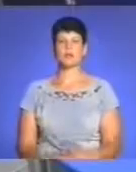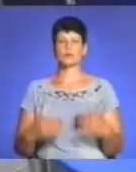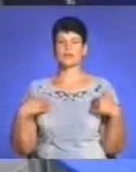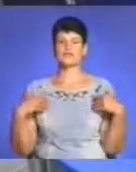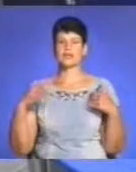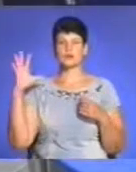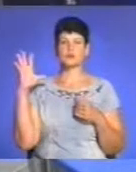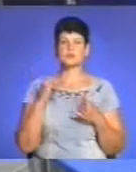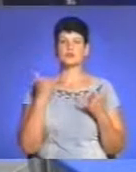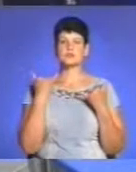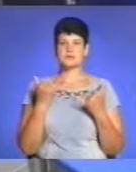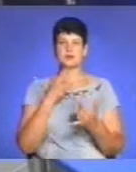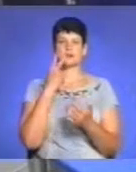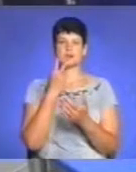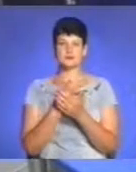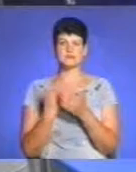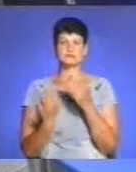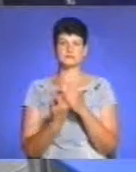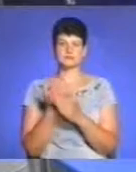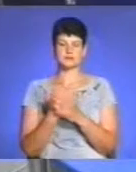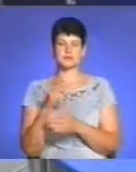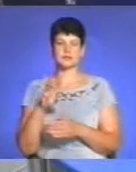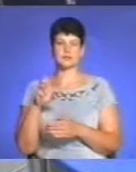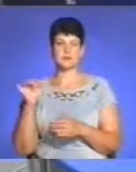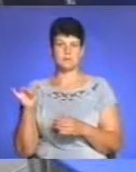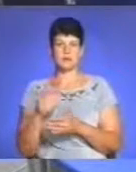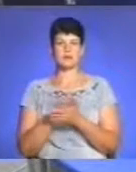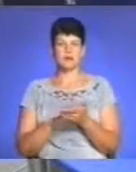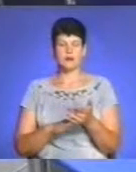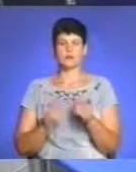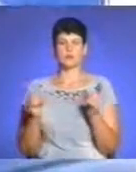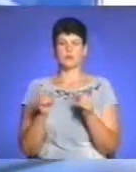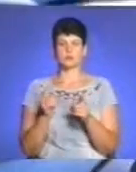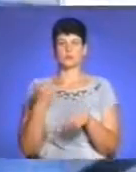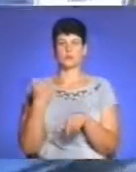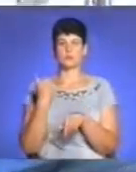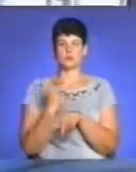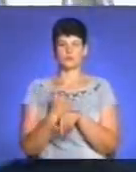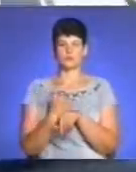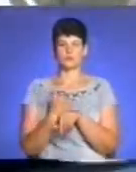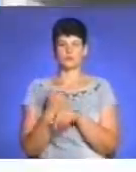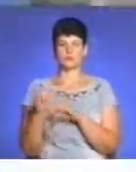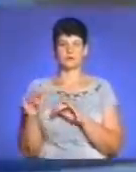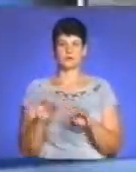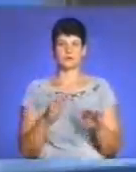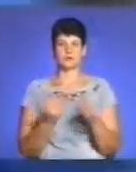вітання усім, хто зараз з нами. Ви дивитесь Вісті ТТБ. Далі коротко про головні події.